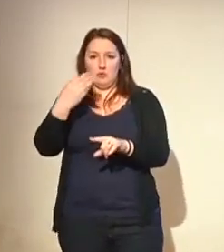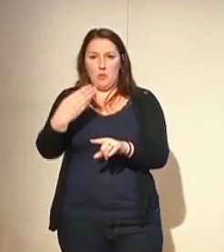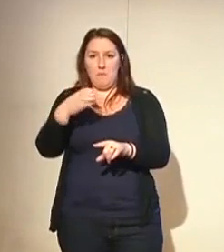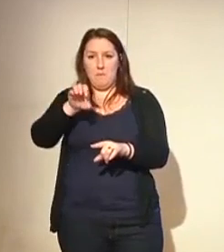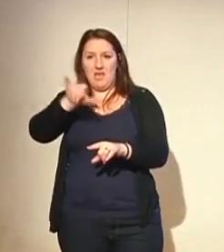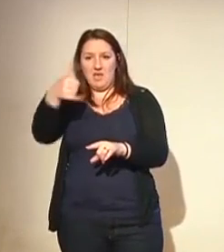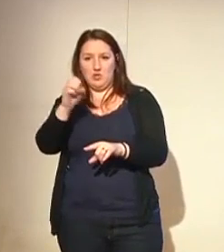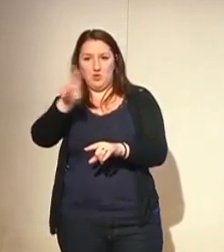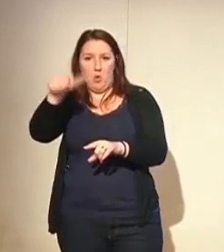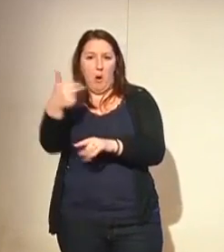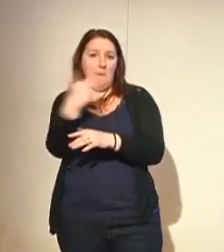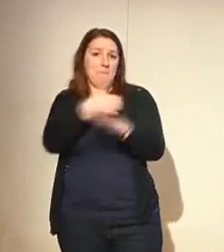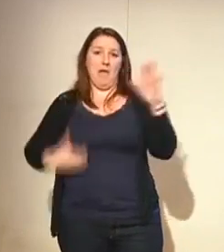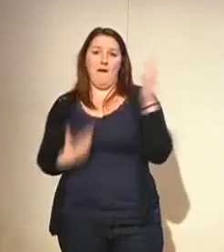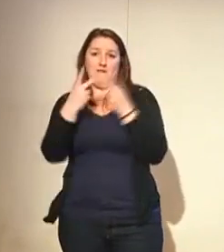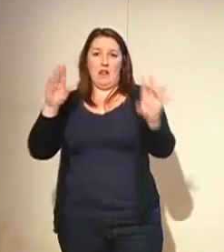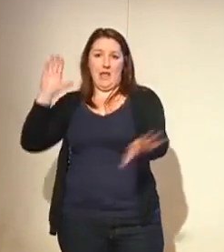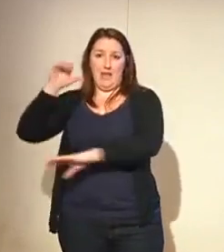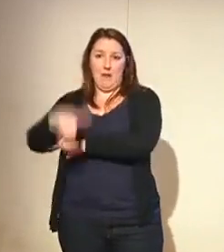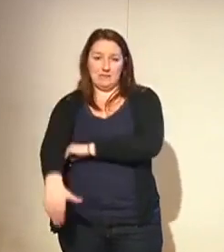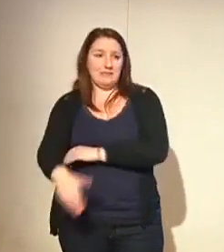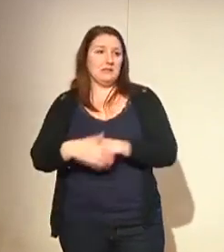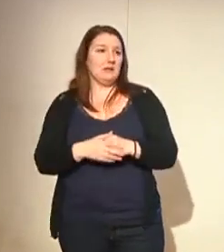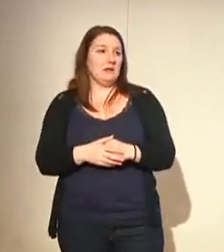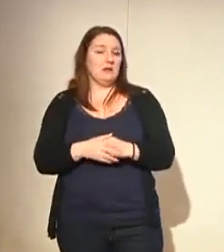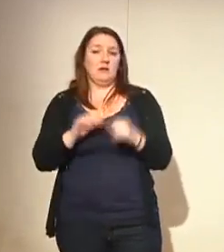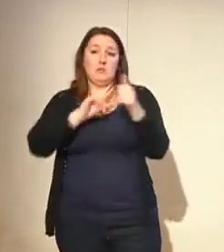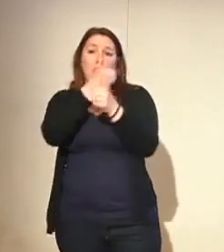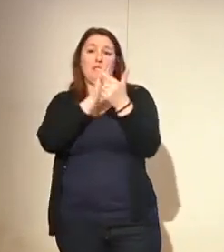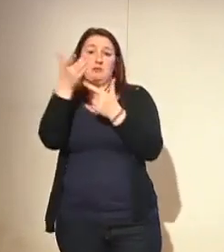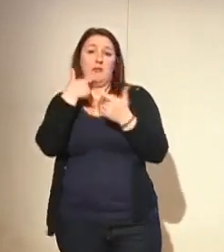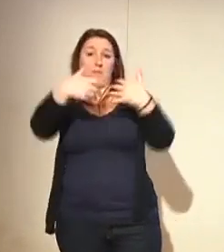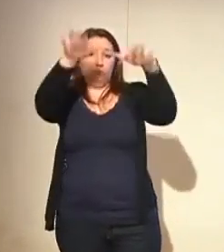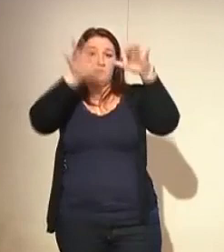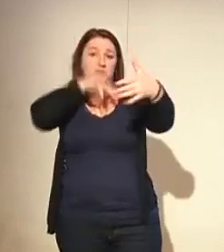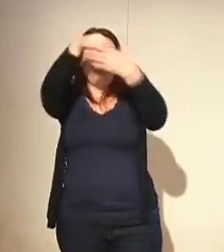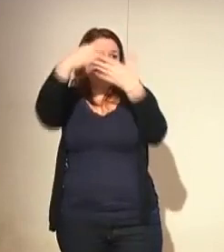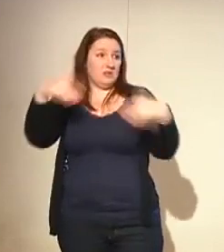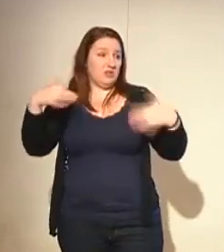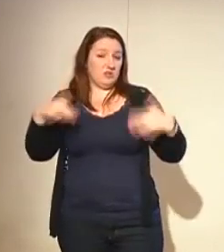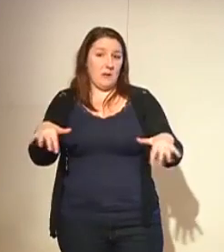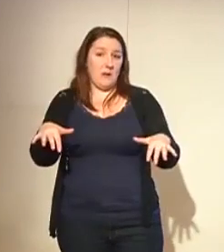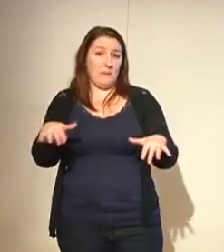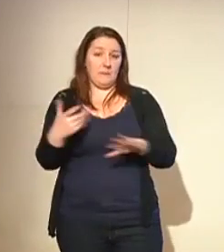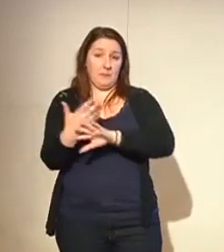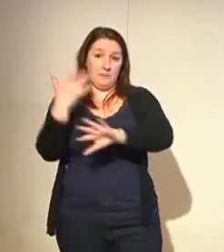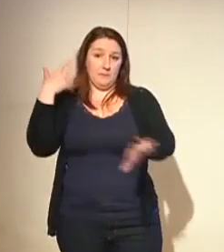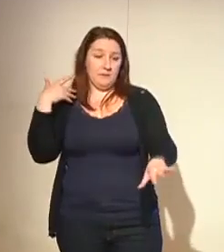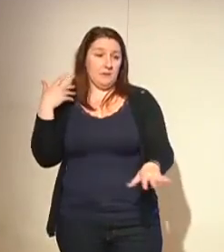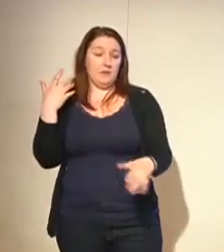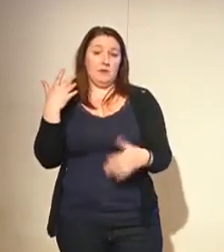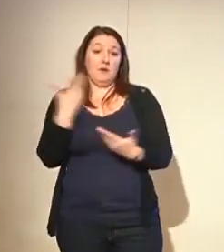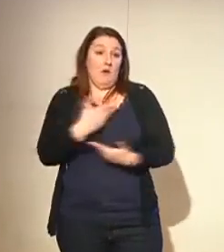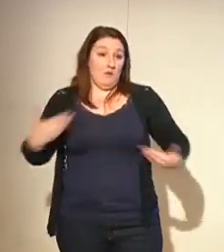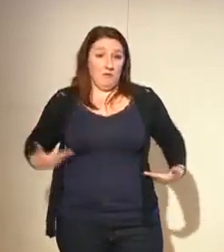desbins les deux premiers relevant également déjà du conseil d'administration antérieur enfin